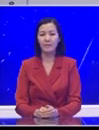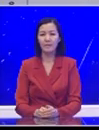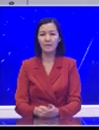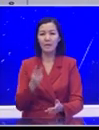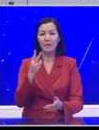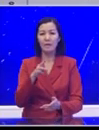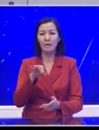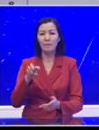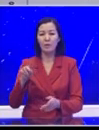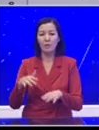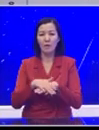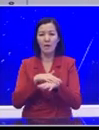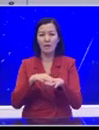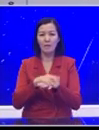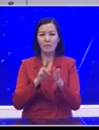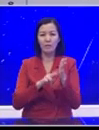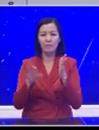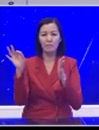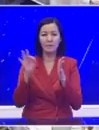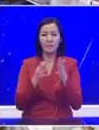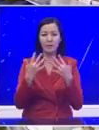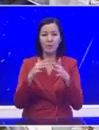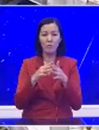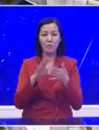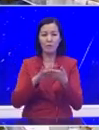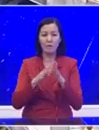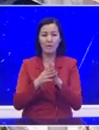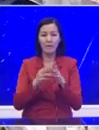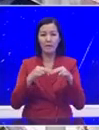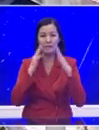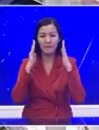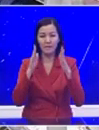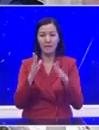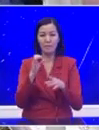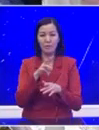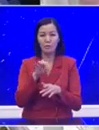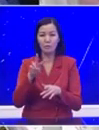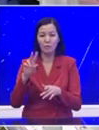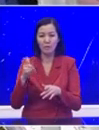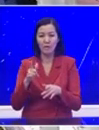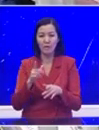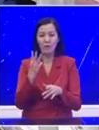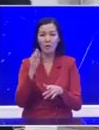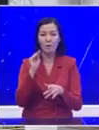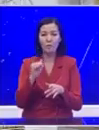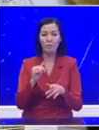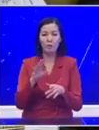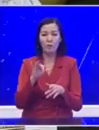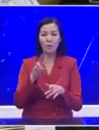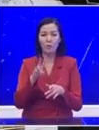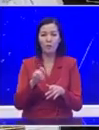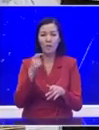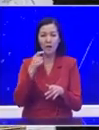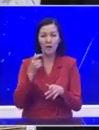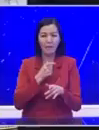2 миллионнан аса халықтың 70% тұратын ауылдықтар жайы да қарастырылған. Қалған 500 миллион теңгеге 3000 тонна ұн, қант, сұйық